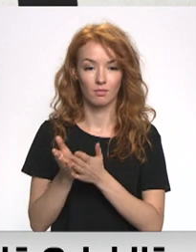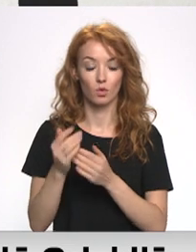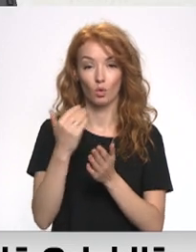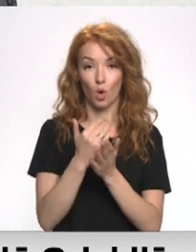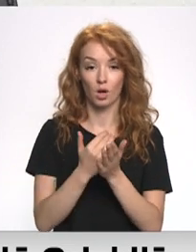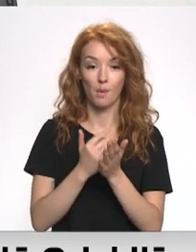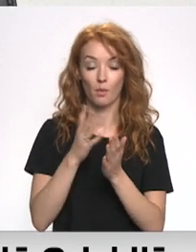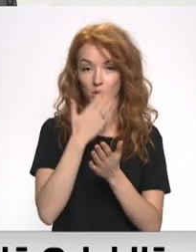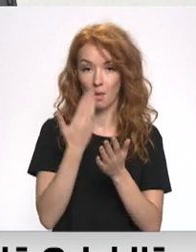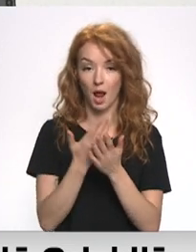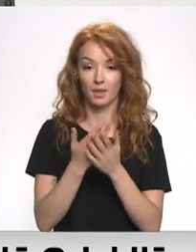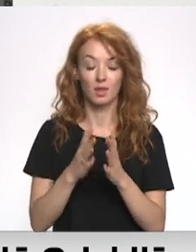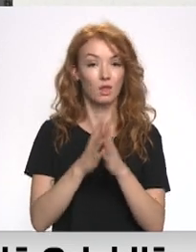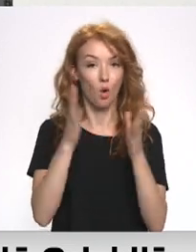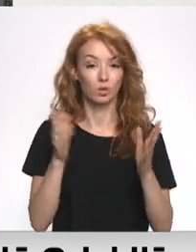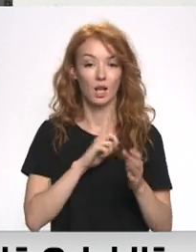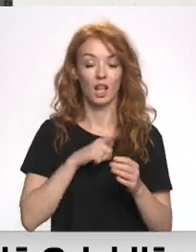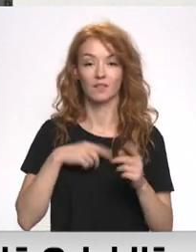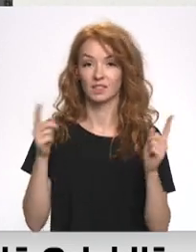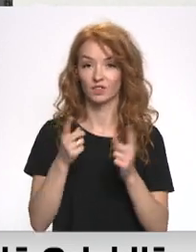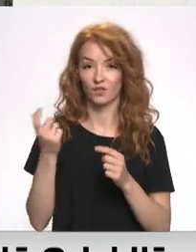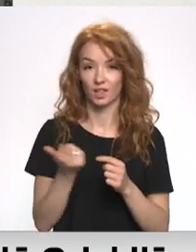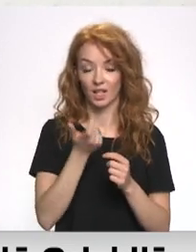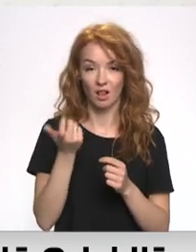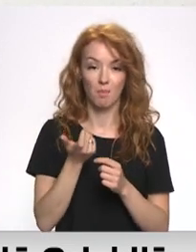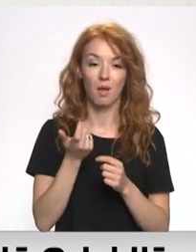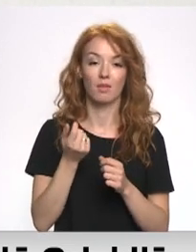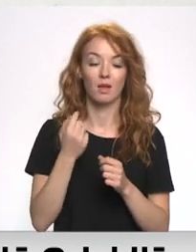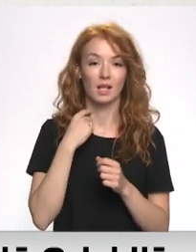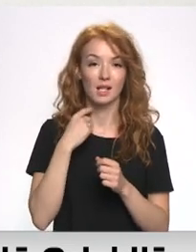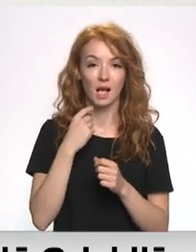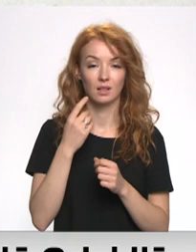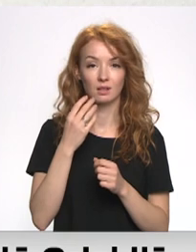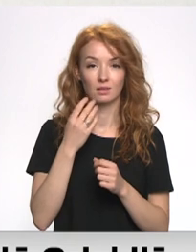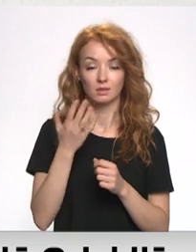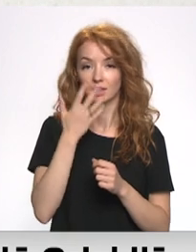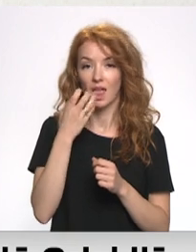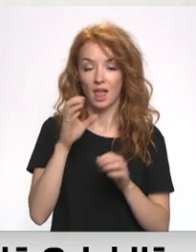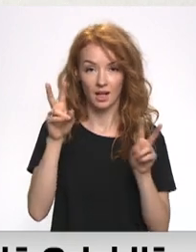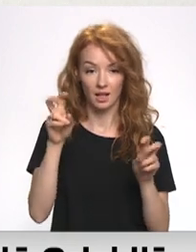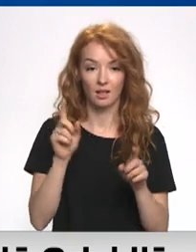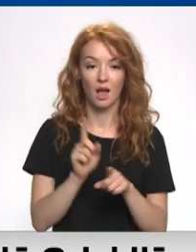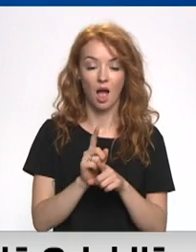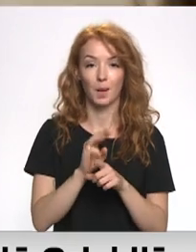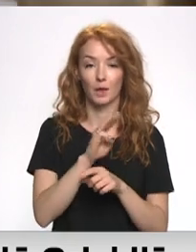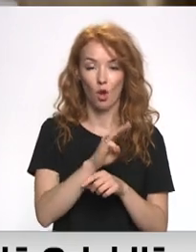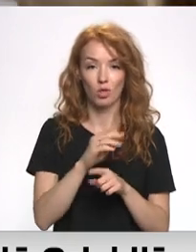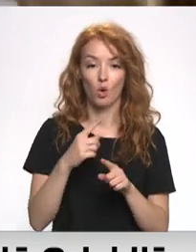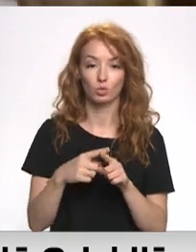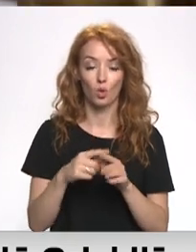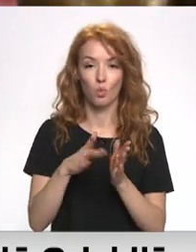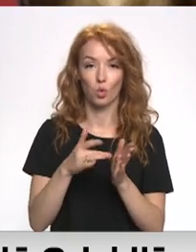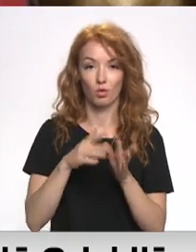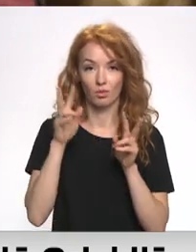Programmā tiks demonstrētas vairākas Latvijas īsfilmas – Līzetes upītes Rīgas ceriņi, Kārļa Vītola Minotaurs, Daces Rīdūzes